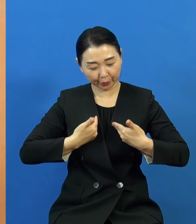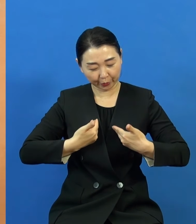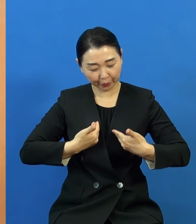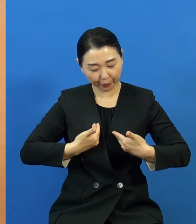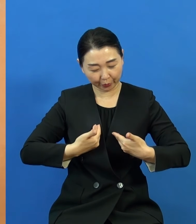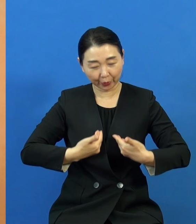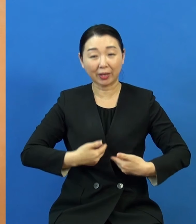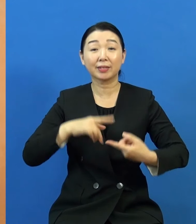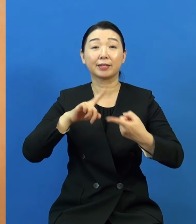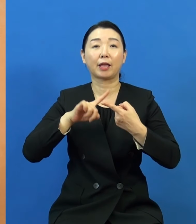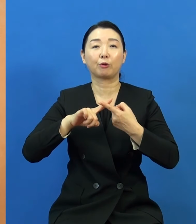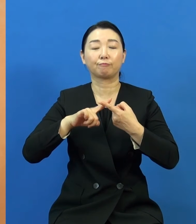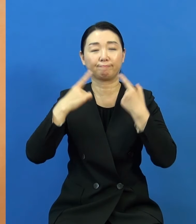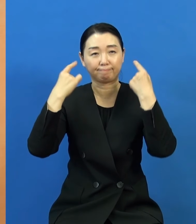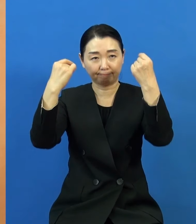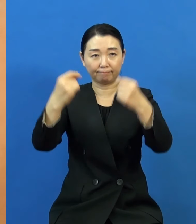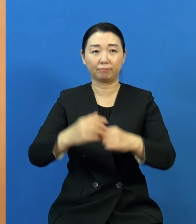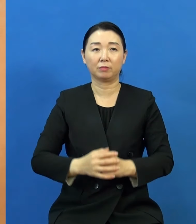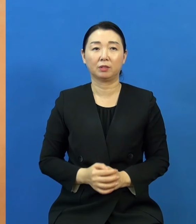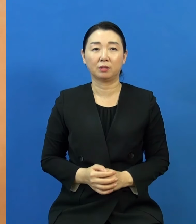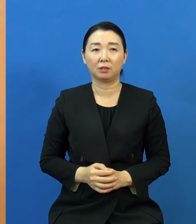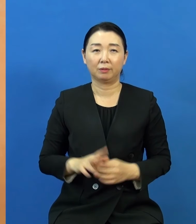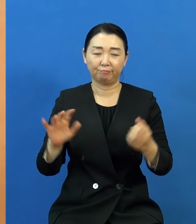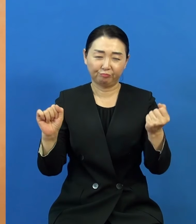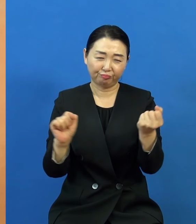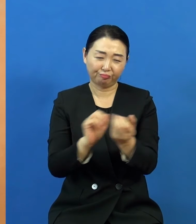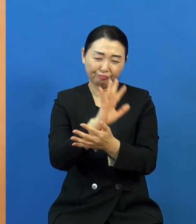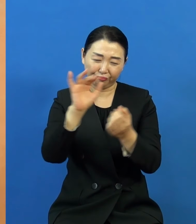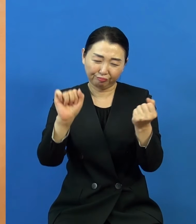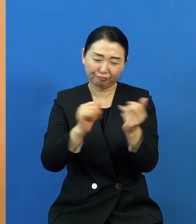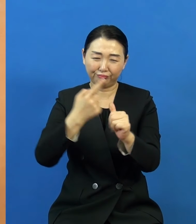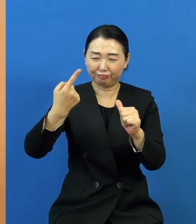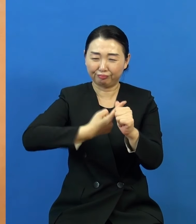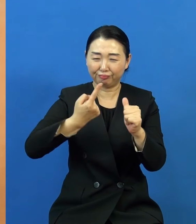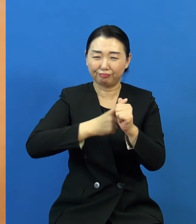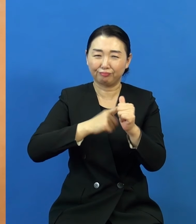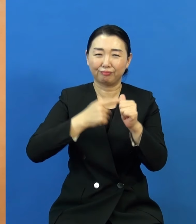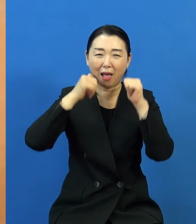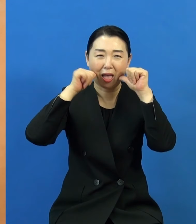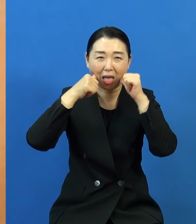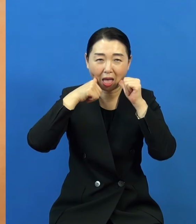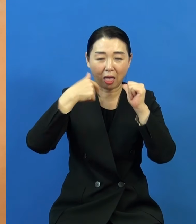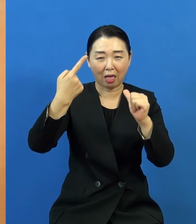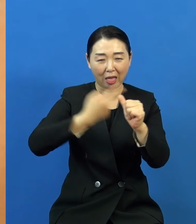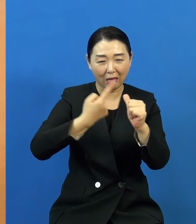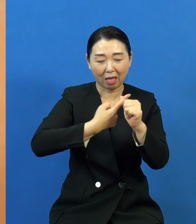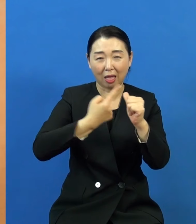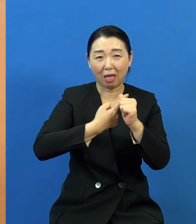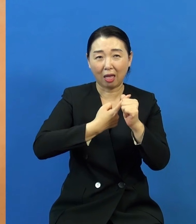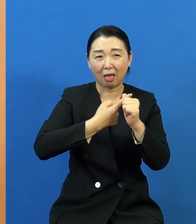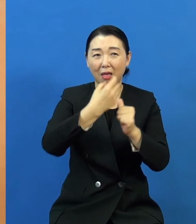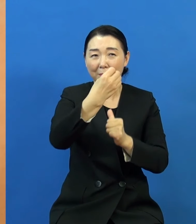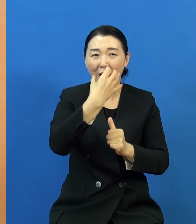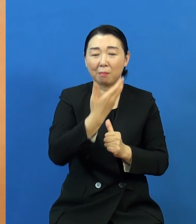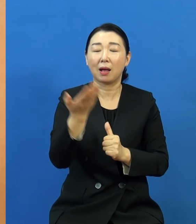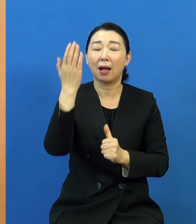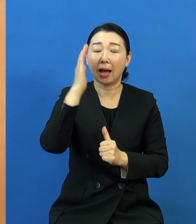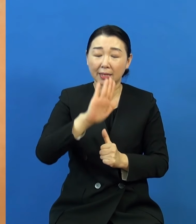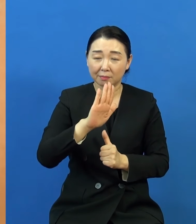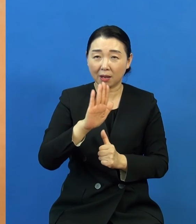않았기 때문입니다. 분유한 소리에, 그를 조롱하는 소리에도, 온갖 위협의 소리에도 불구하고 그의